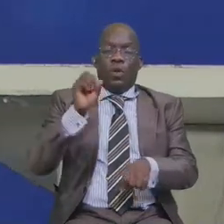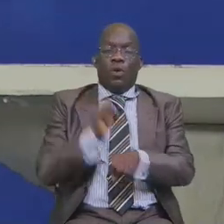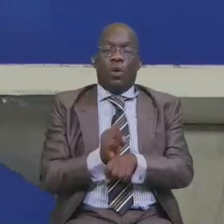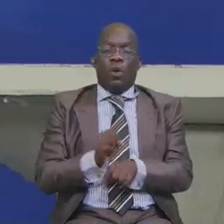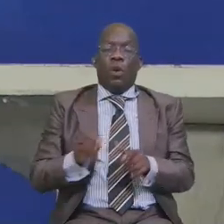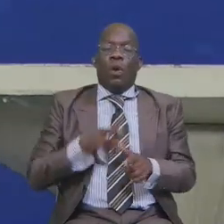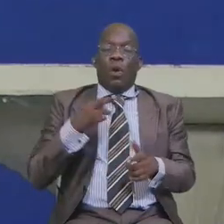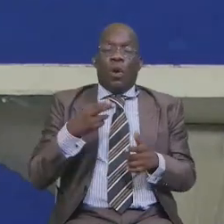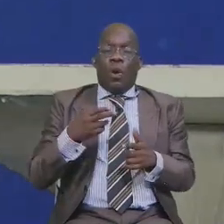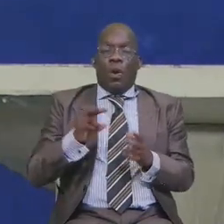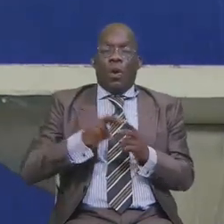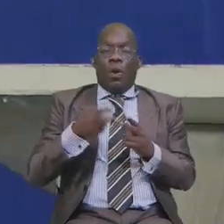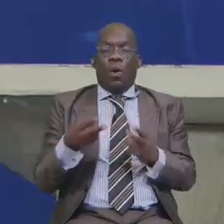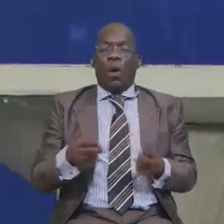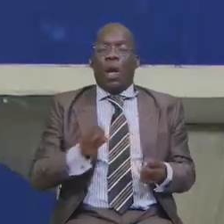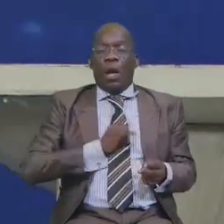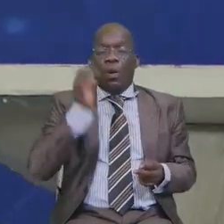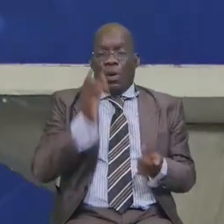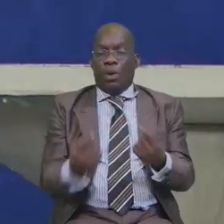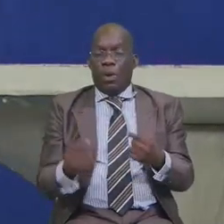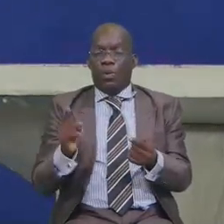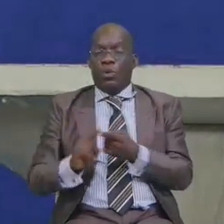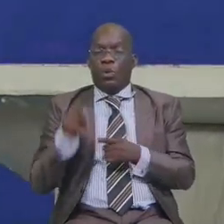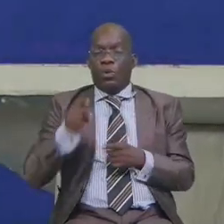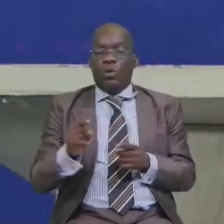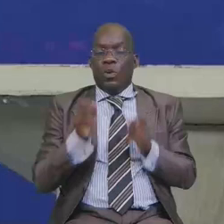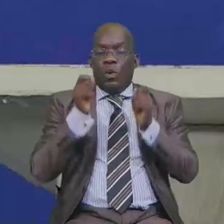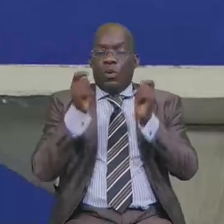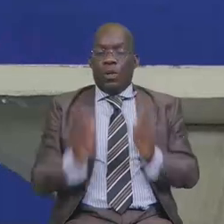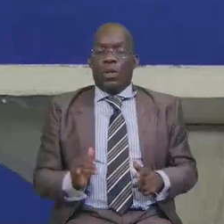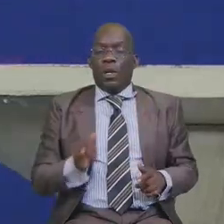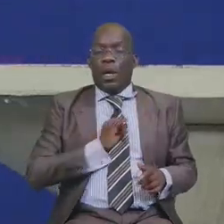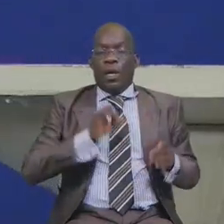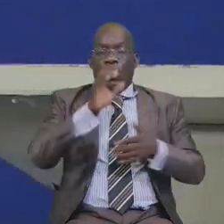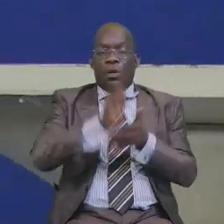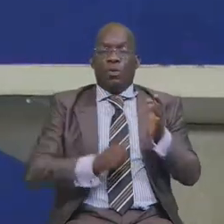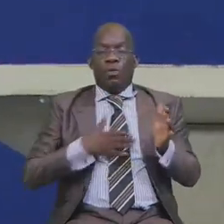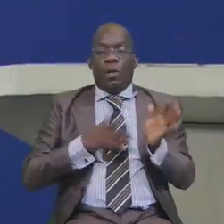Sinon, je viendrai à toi et j'ôterai ton chandelier de sa place,